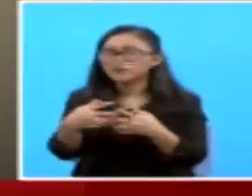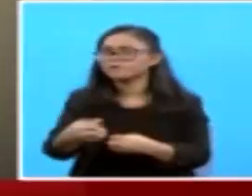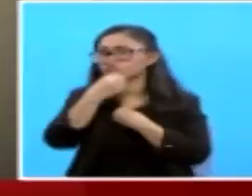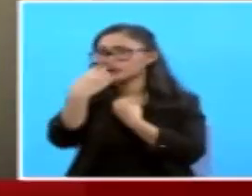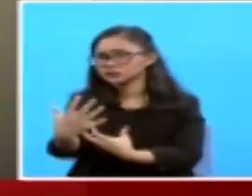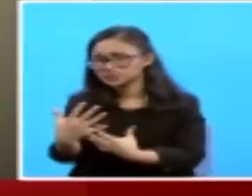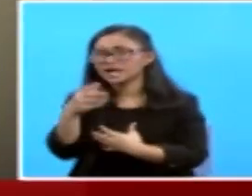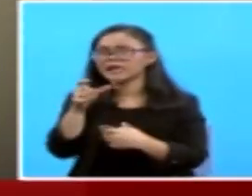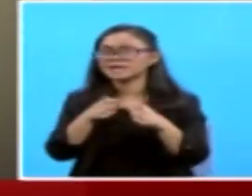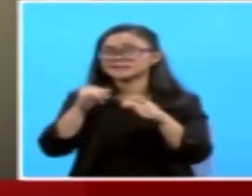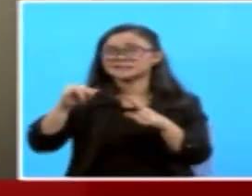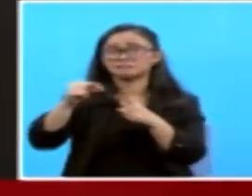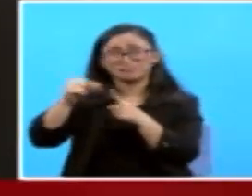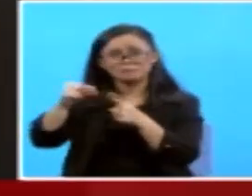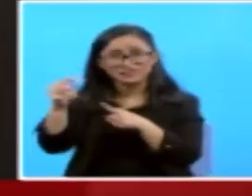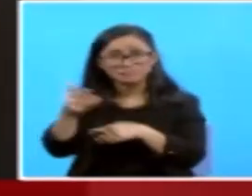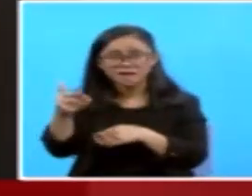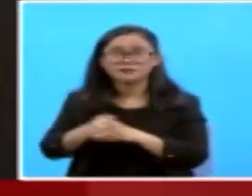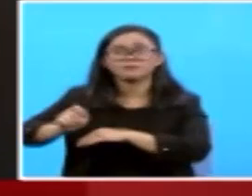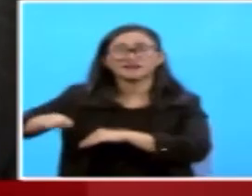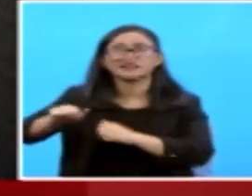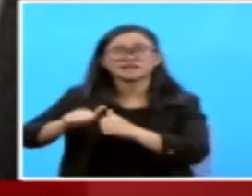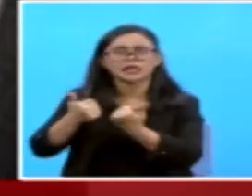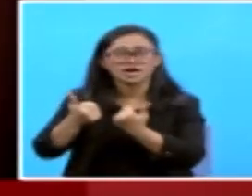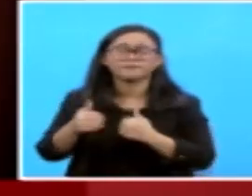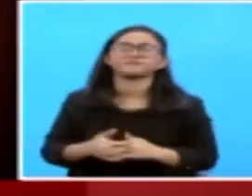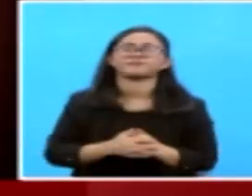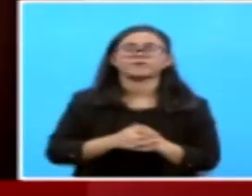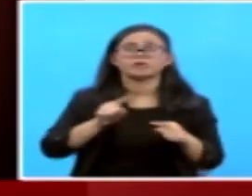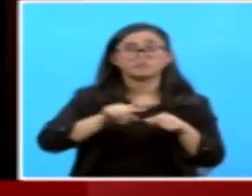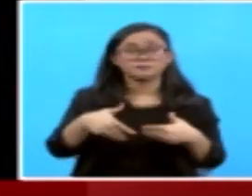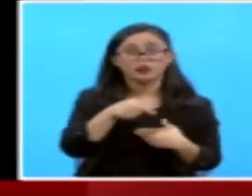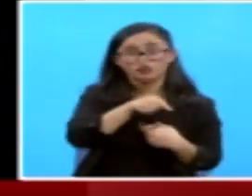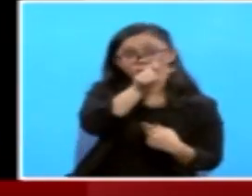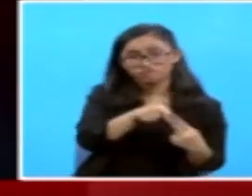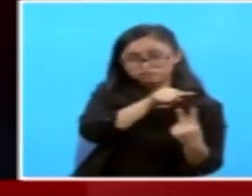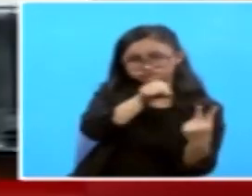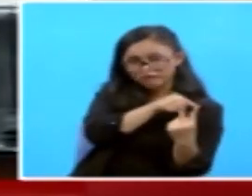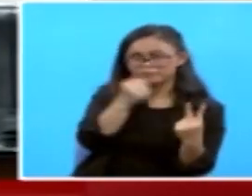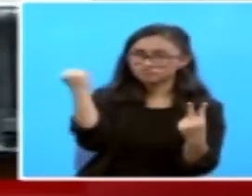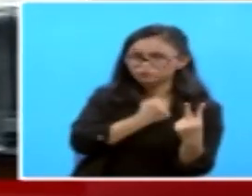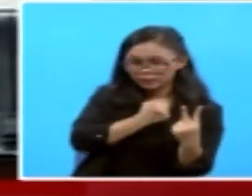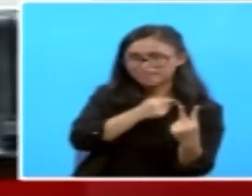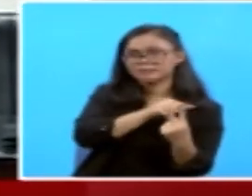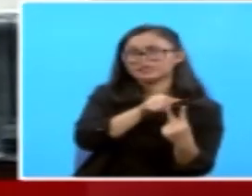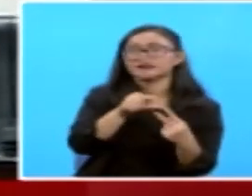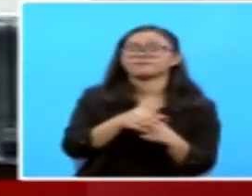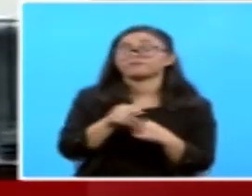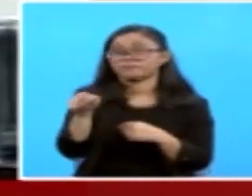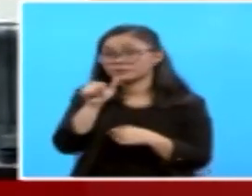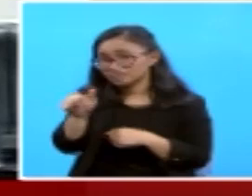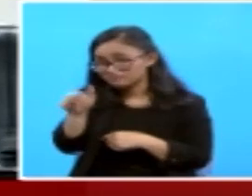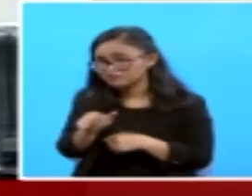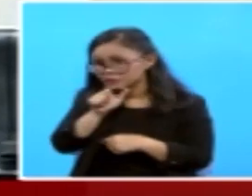perkara atau SIPP di Pengadilan Tangerang. Sementara untuk tergugat sendiri tersebut bernama I. Nyoman Wara